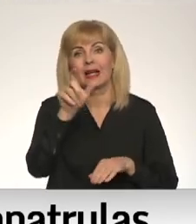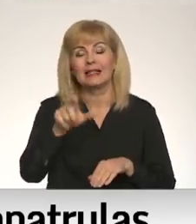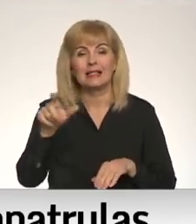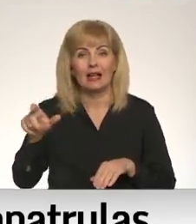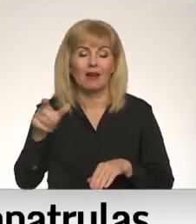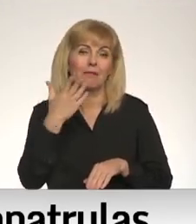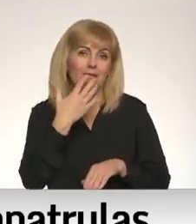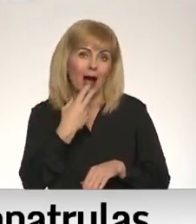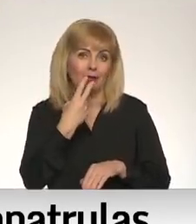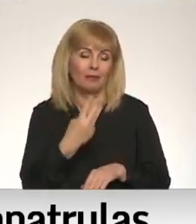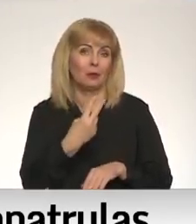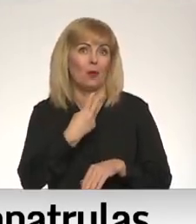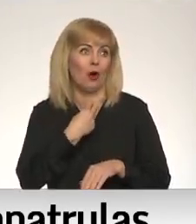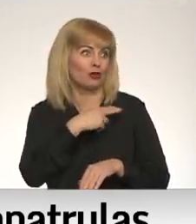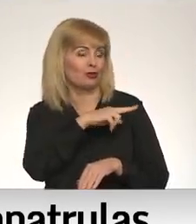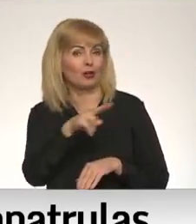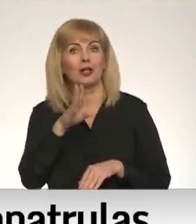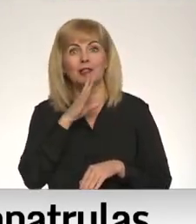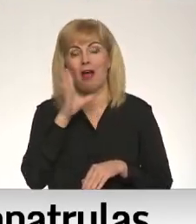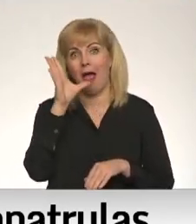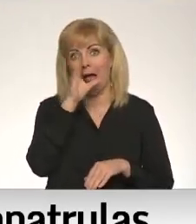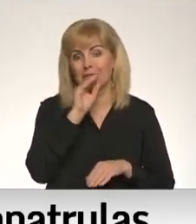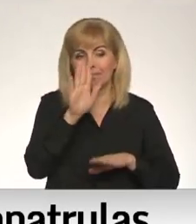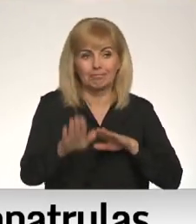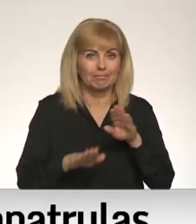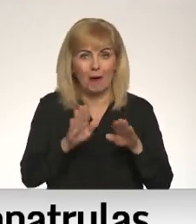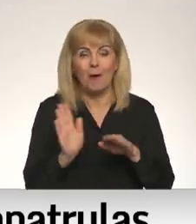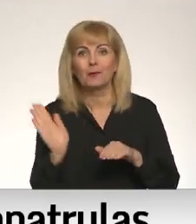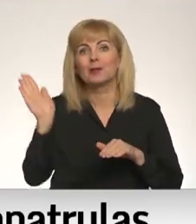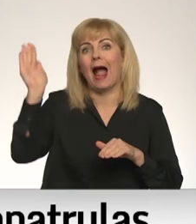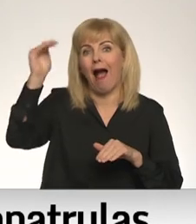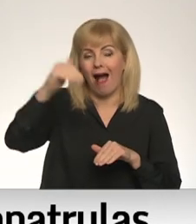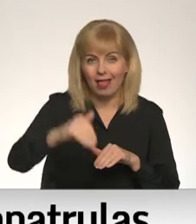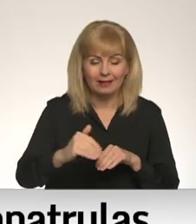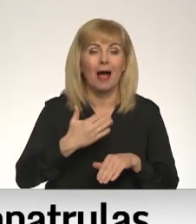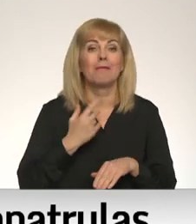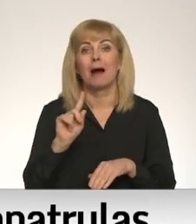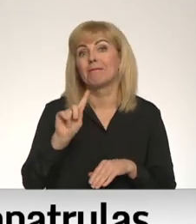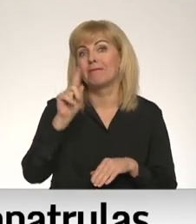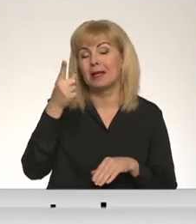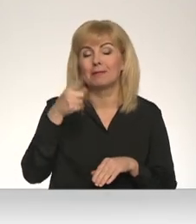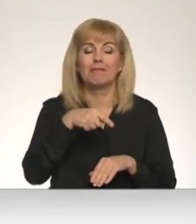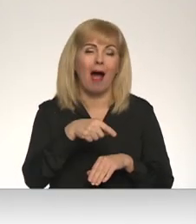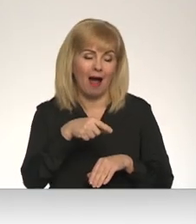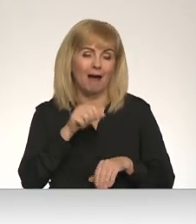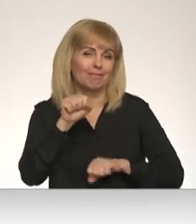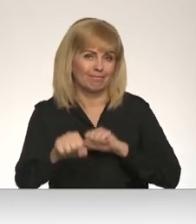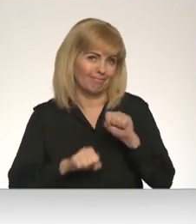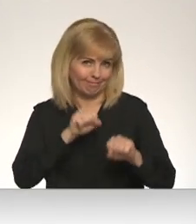tāpat patīkam bija nošokēti, cik sievietes var viegli uzmīties kalnā augšā. Šī ir mana pirmā velo patruļa, taču